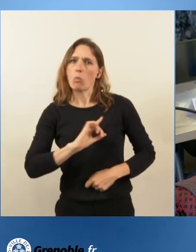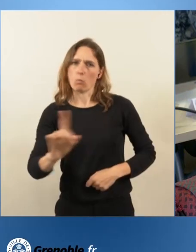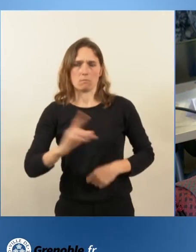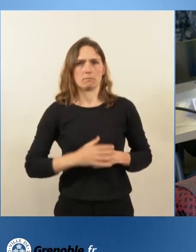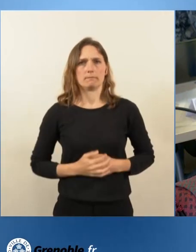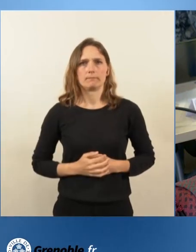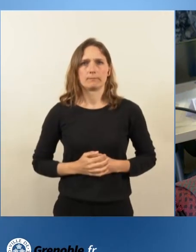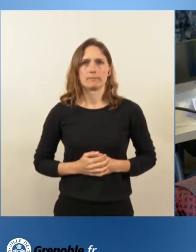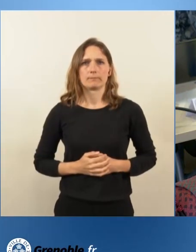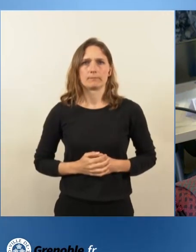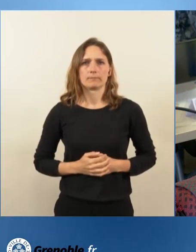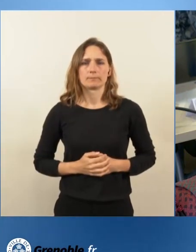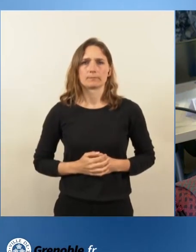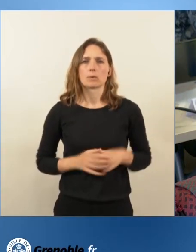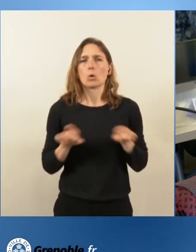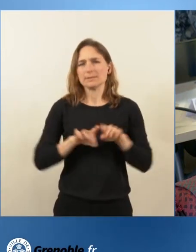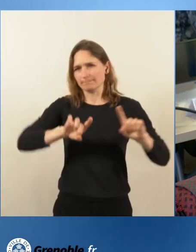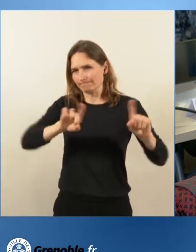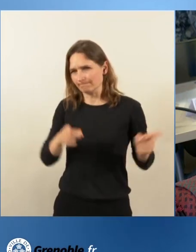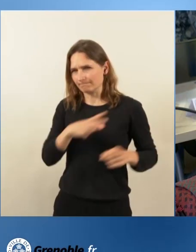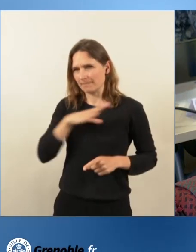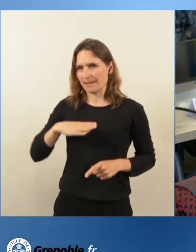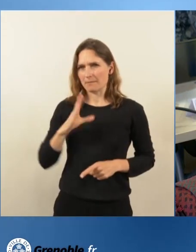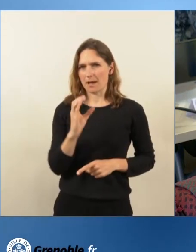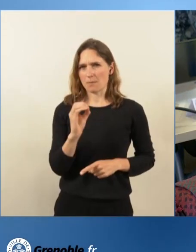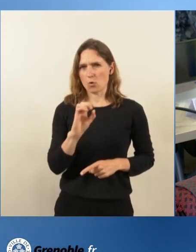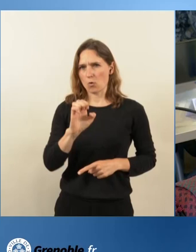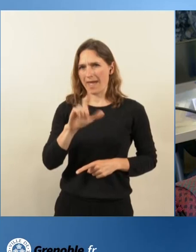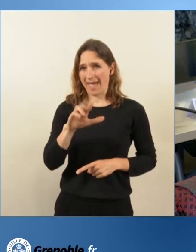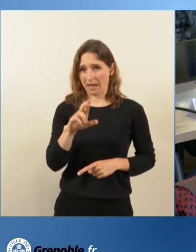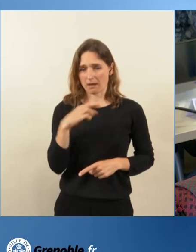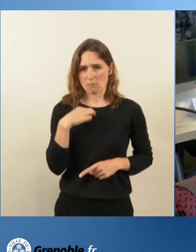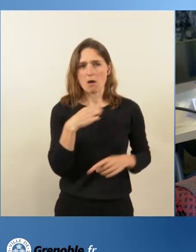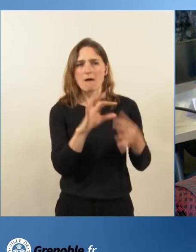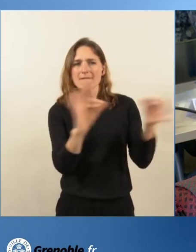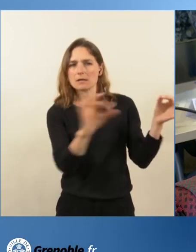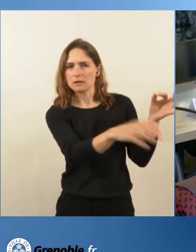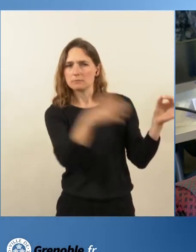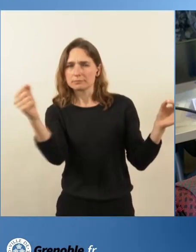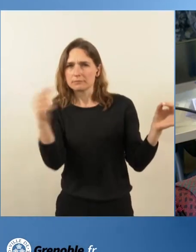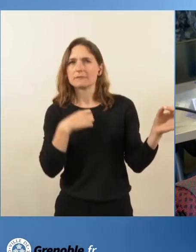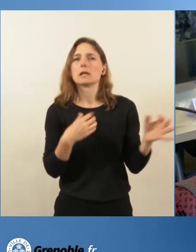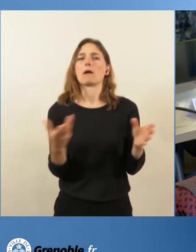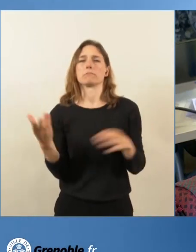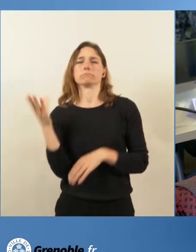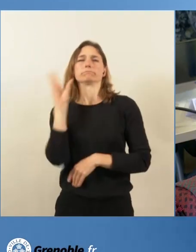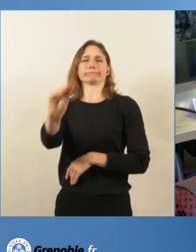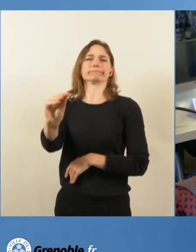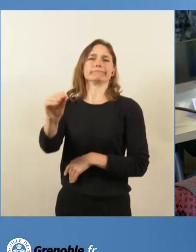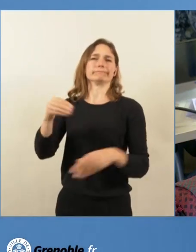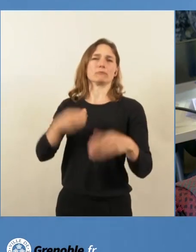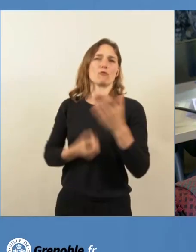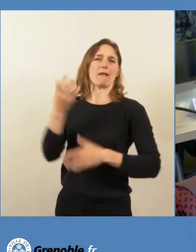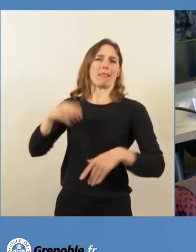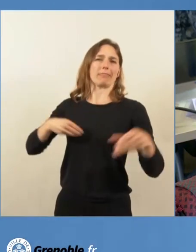je voudrais aussi apporter une précision madame Bauer quand vous dites ce sont vos termes vous avez mis une nouvelle directrice au théâtre alors en fait on ne met pas